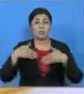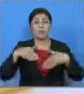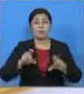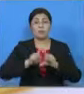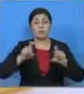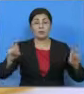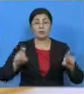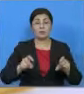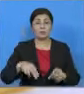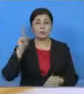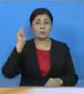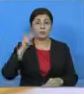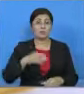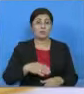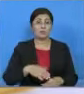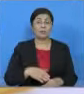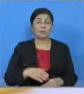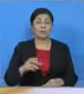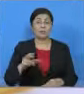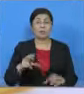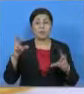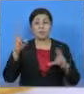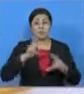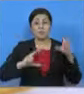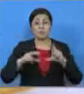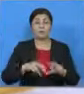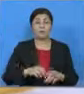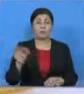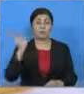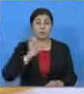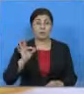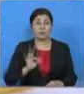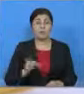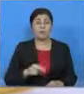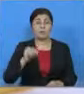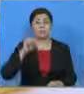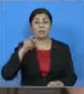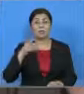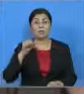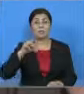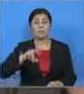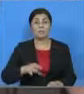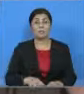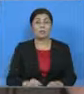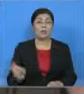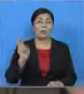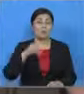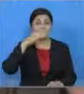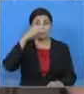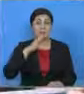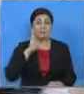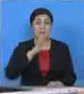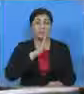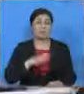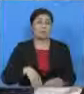школы поступить в высшие учебные заведения Германии, Австрии, Чехии. Пришедшие на линейку родители